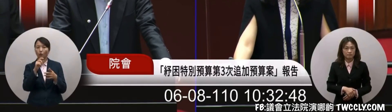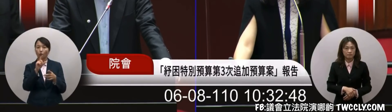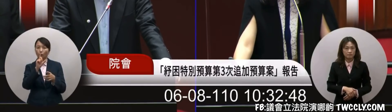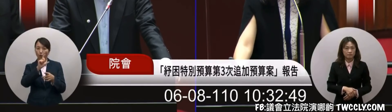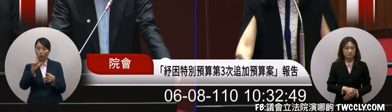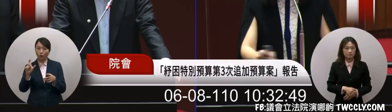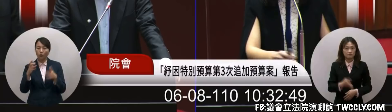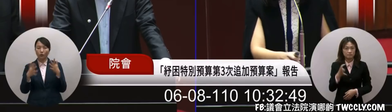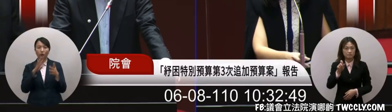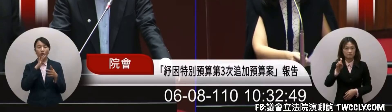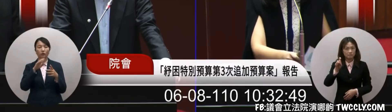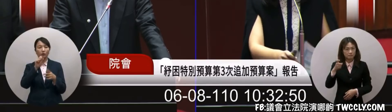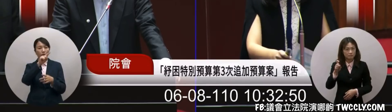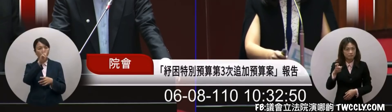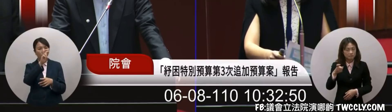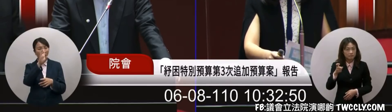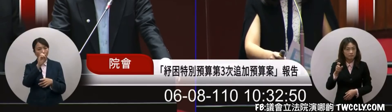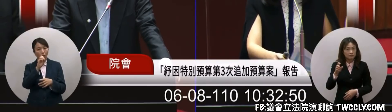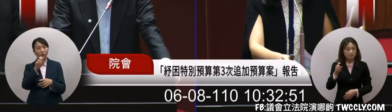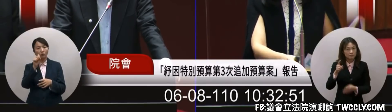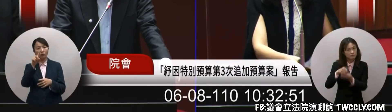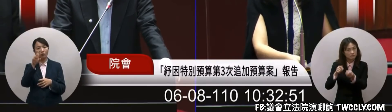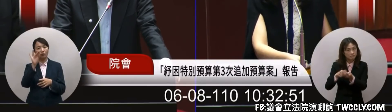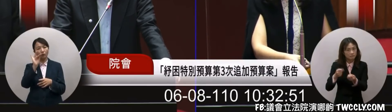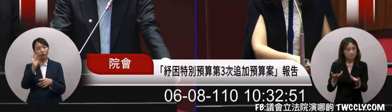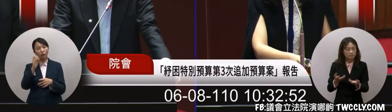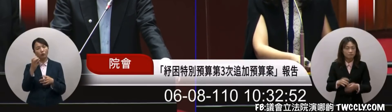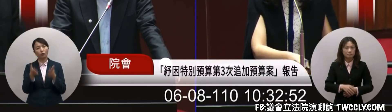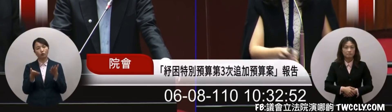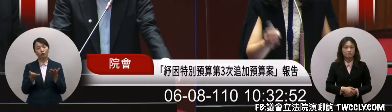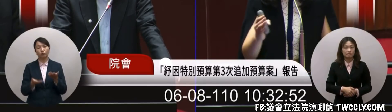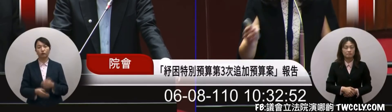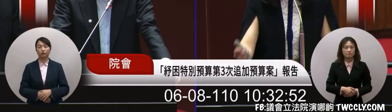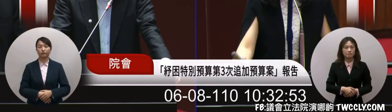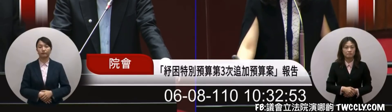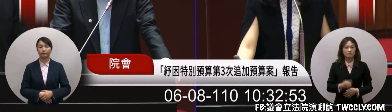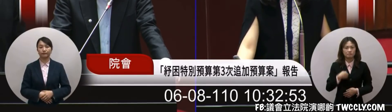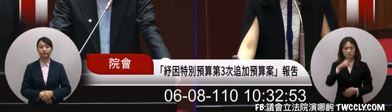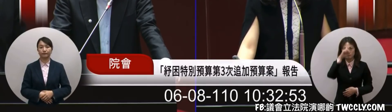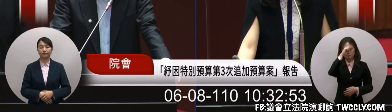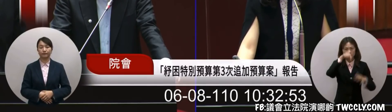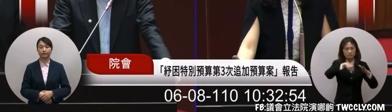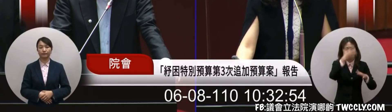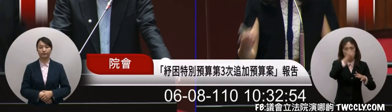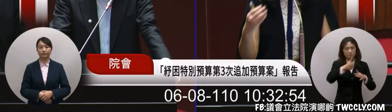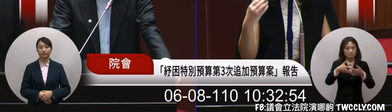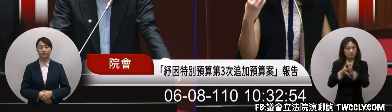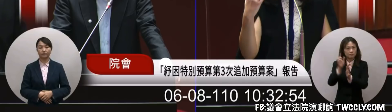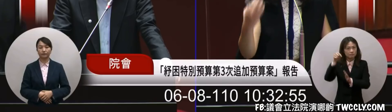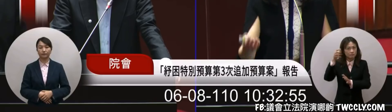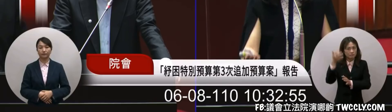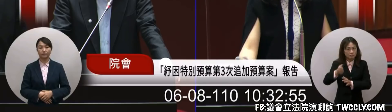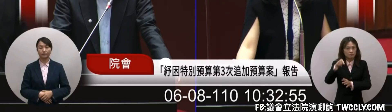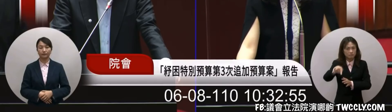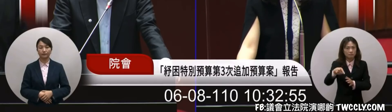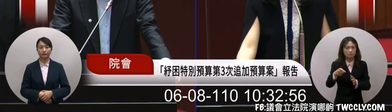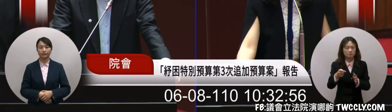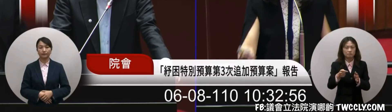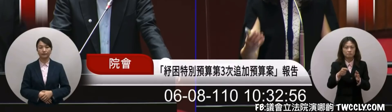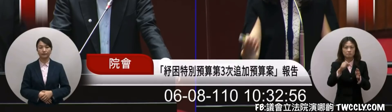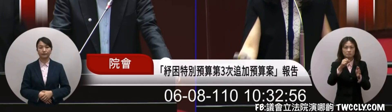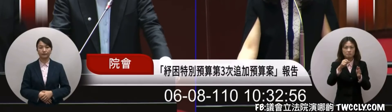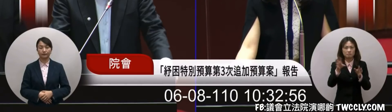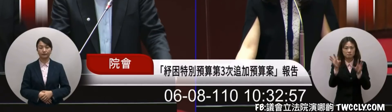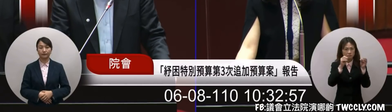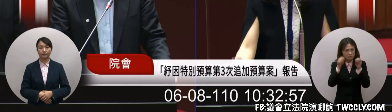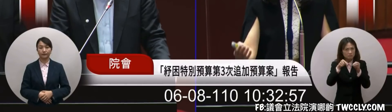后120、100、100这样逐月来进来。 我希望吼，就是院长跟部长，其实这些讯息我们都必须要在质询台上面询